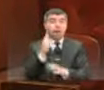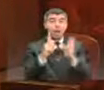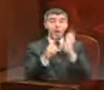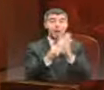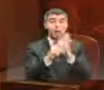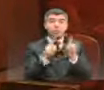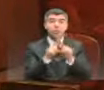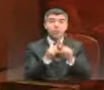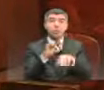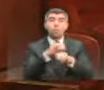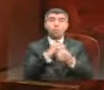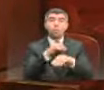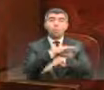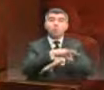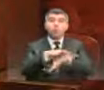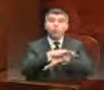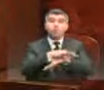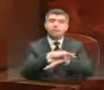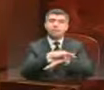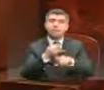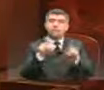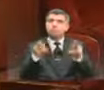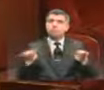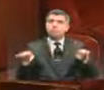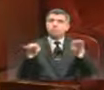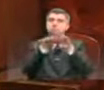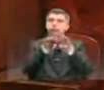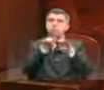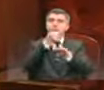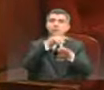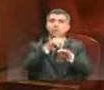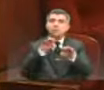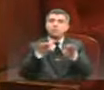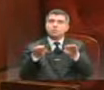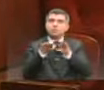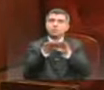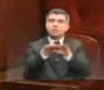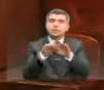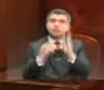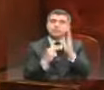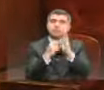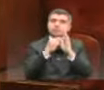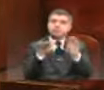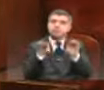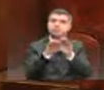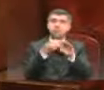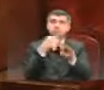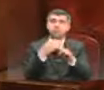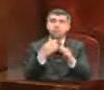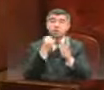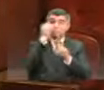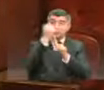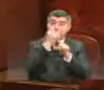التوظيف وطني كما هو في العالم، ومن بعد الأول كيختار الثاني الثالث الرابع. هذه الإصلاحات الجاية خاصها تكون في القانون،